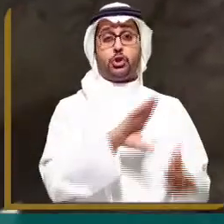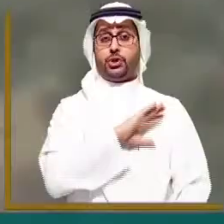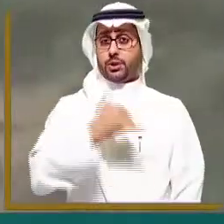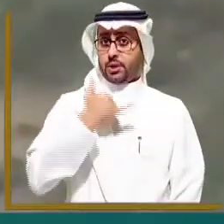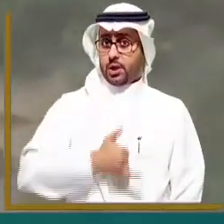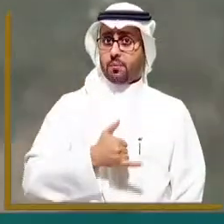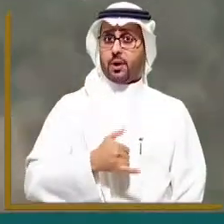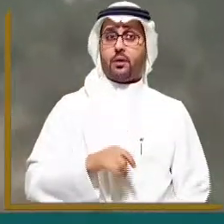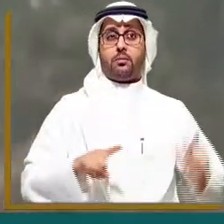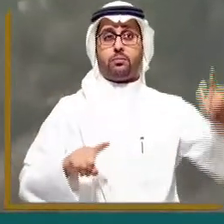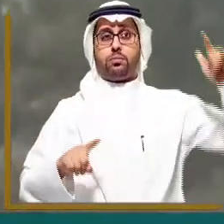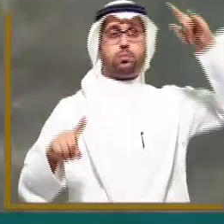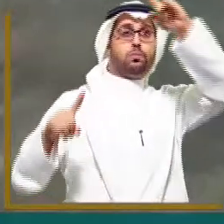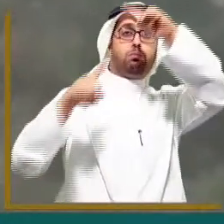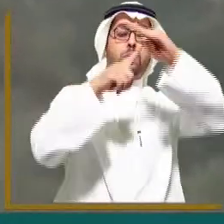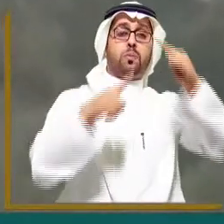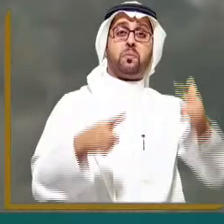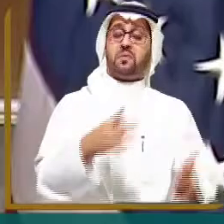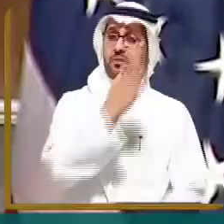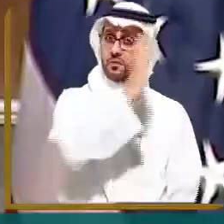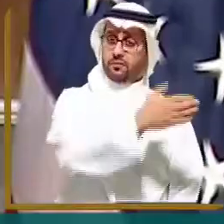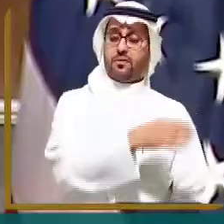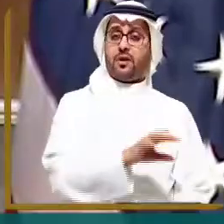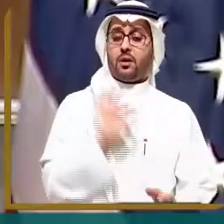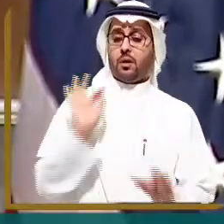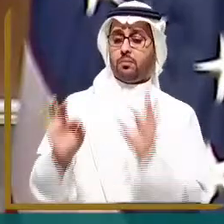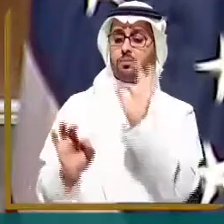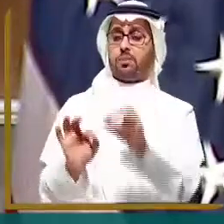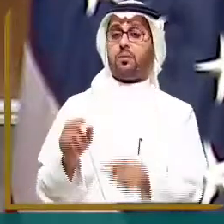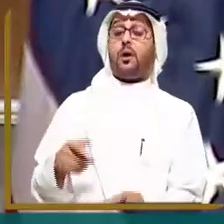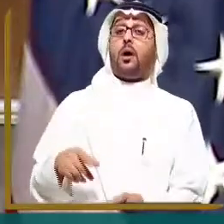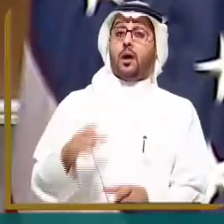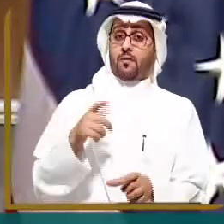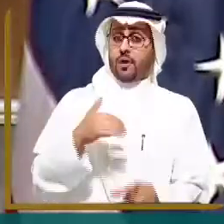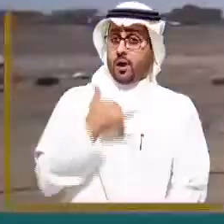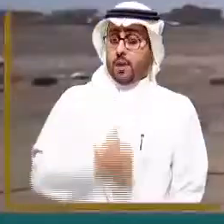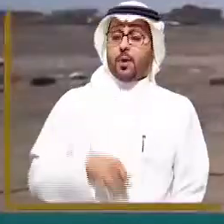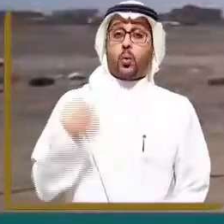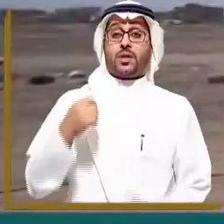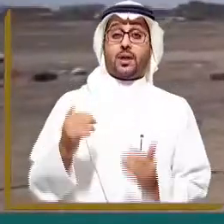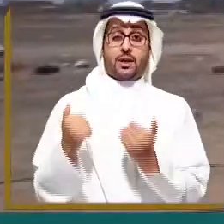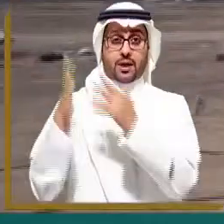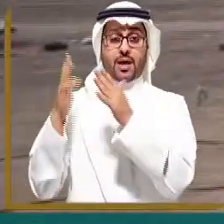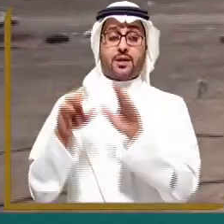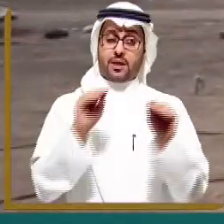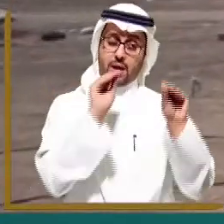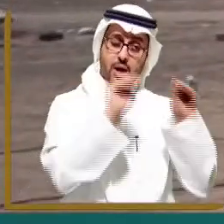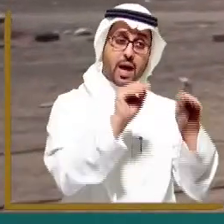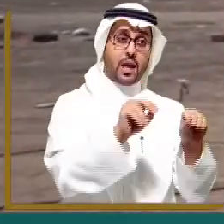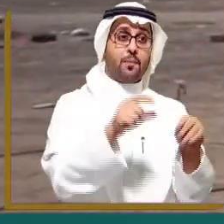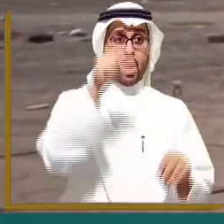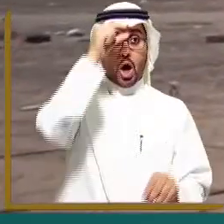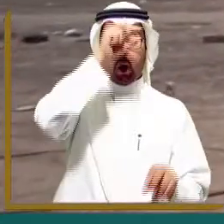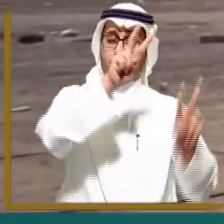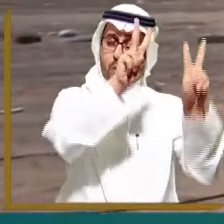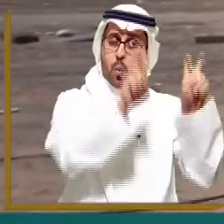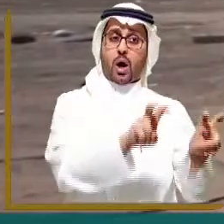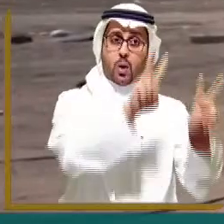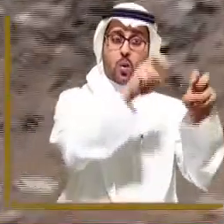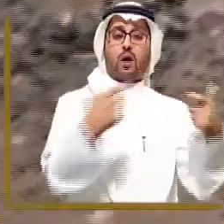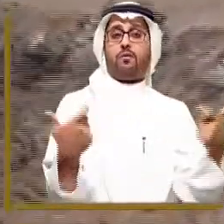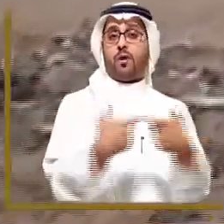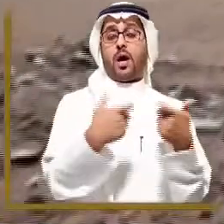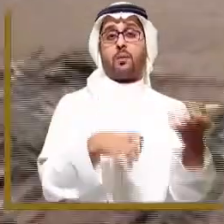الجيش اليمني يسقط مسيرات حوثية استهدفت محافظة مأرب، والخارجية الأمريكية تدعو ميليشيا الحوثي لوقف